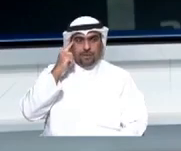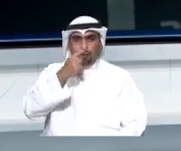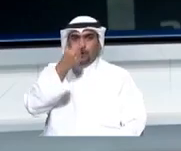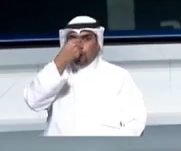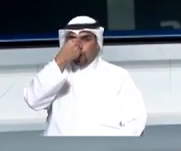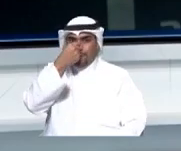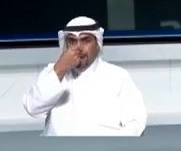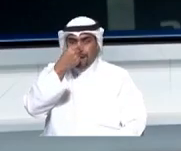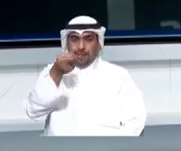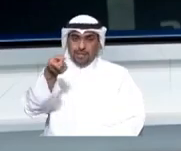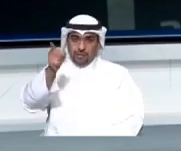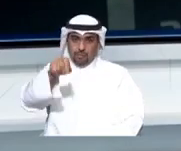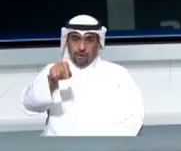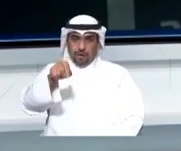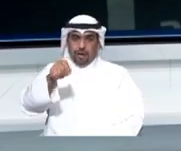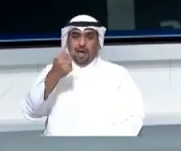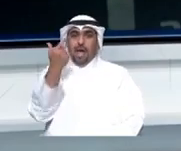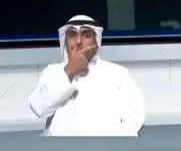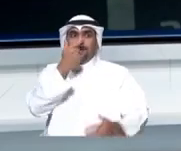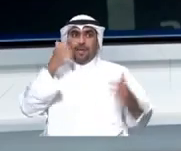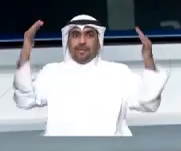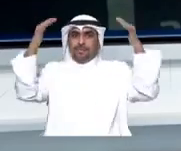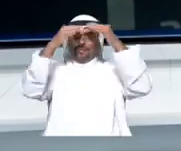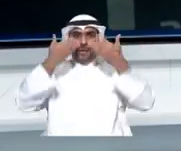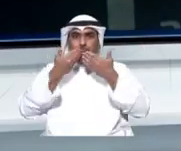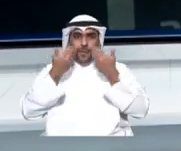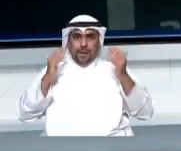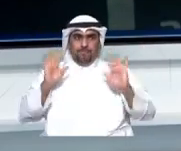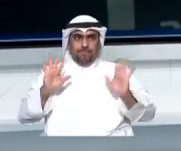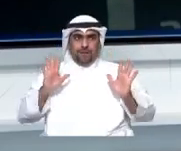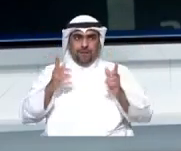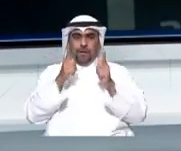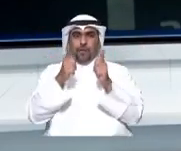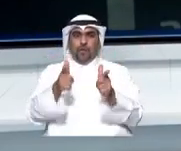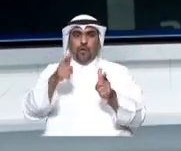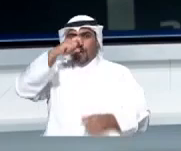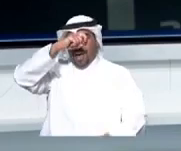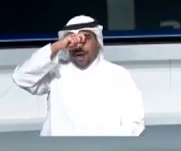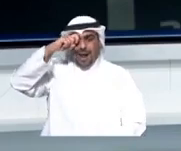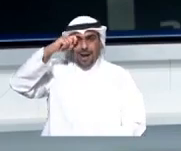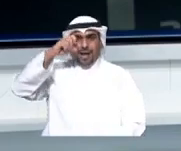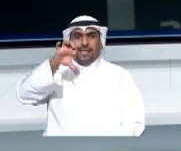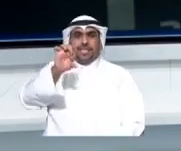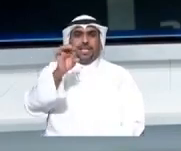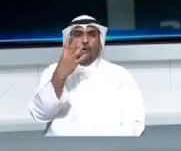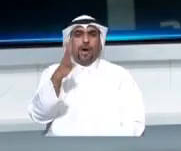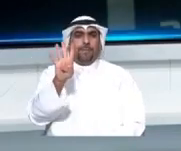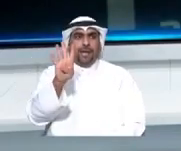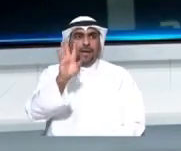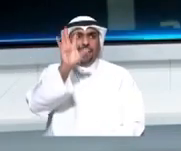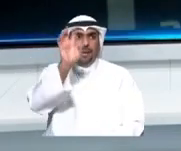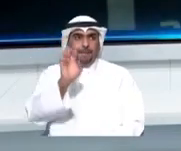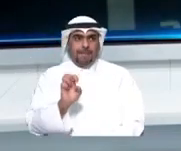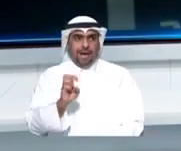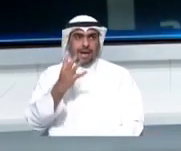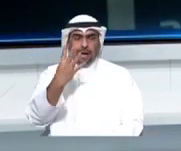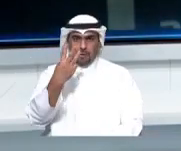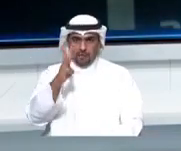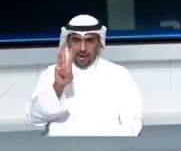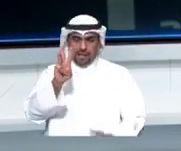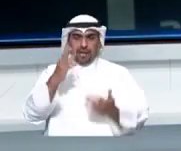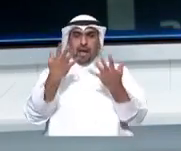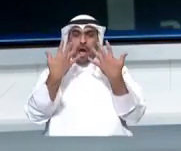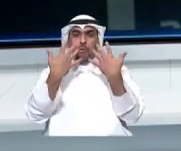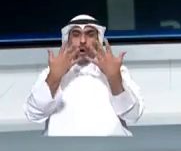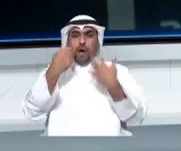الخميس باكر سماء صافية، حرارة العظمى 49 والصغرى 34، رياح شمالية غربية سرعتها من 10 إلى 45، وتتحول رياح